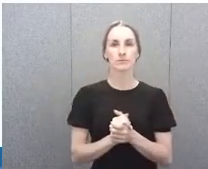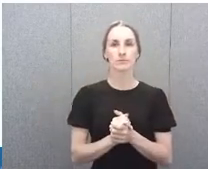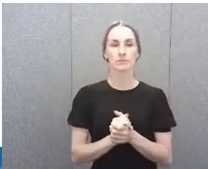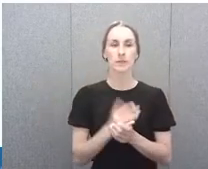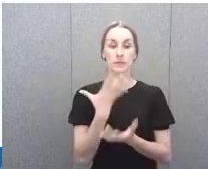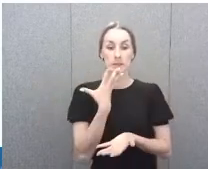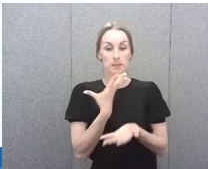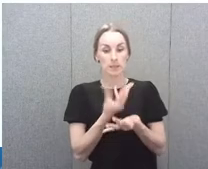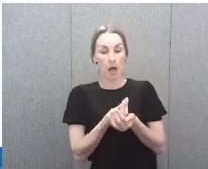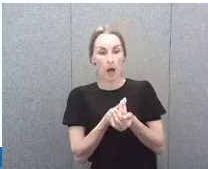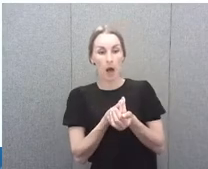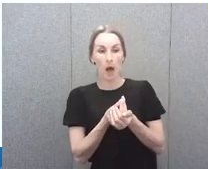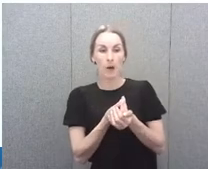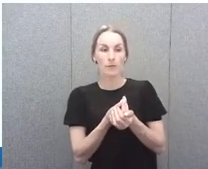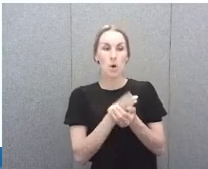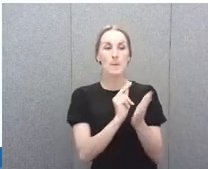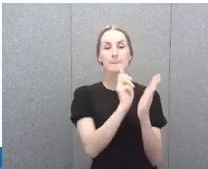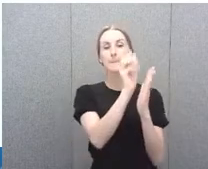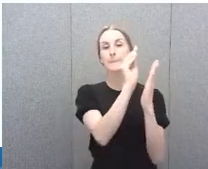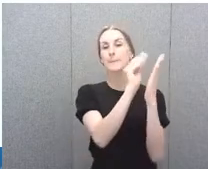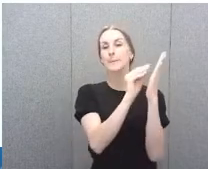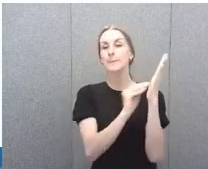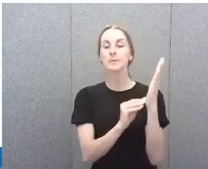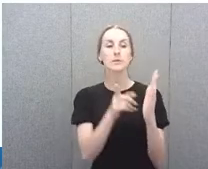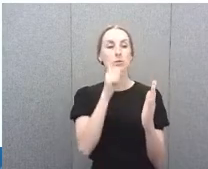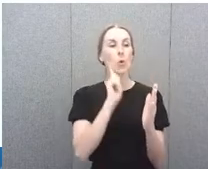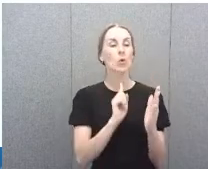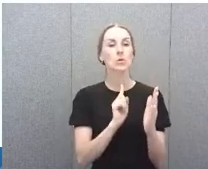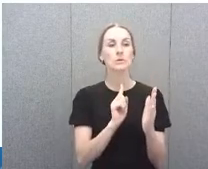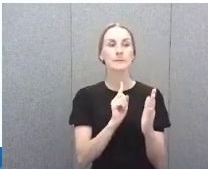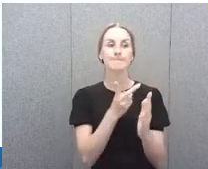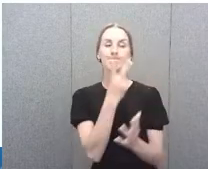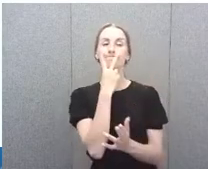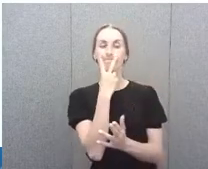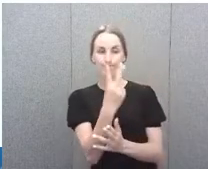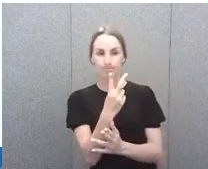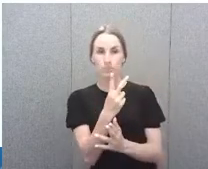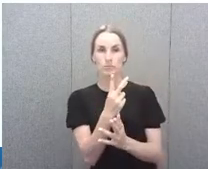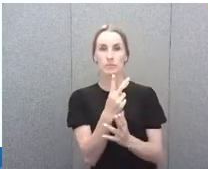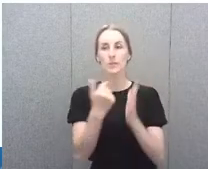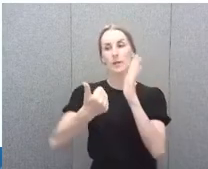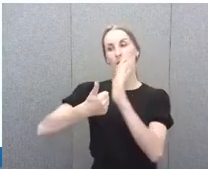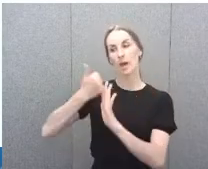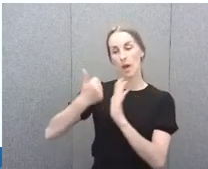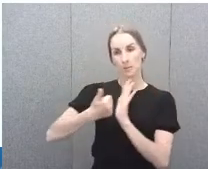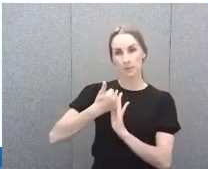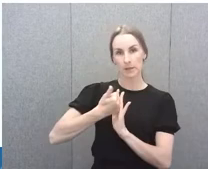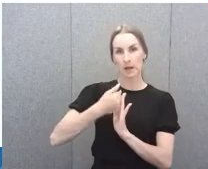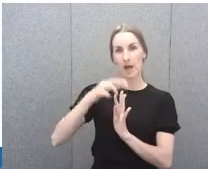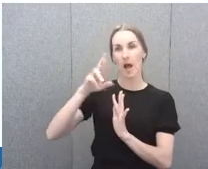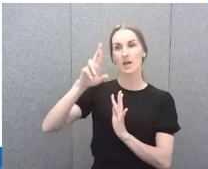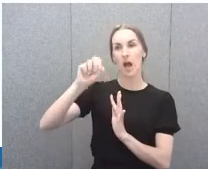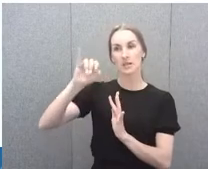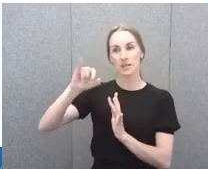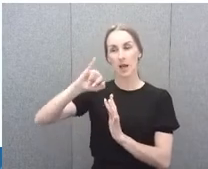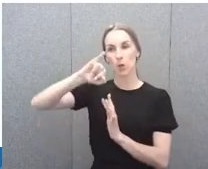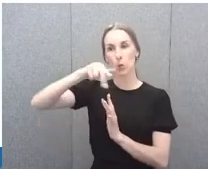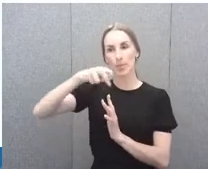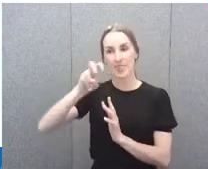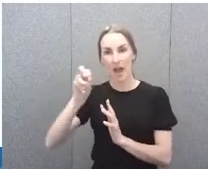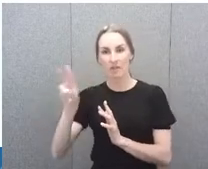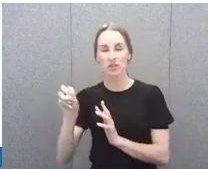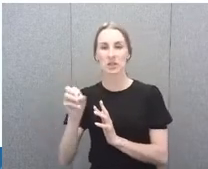Что же я хотела акцентировать в своих вводных замечаниях? И принимая во внимание то, что уважаемая